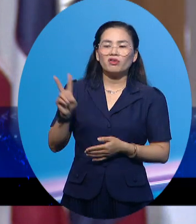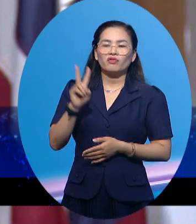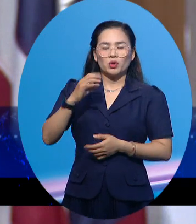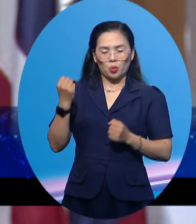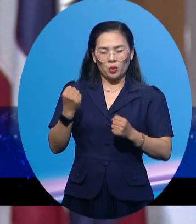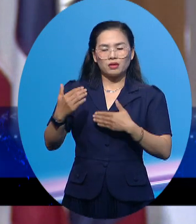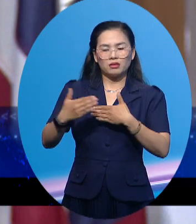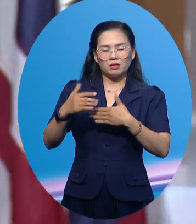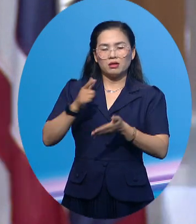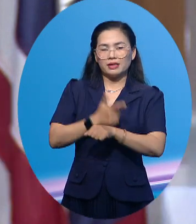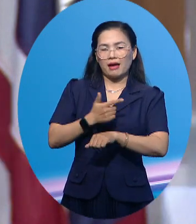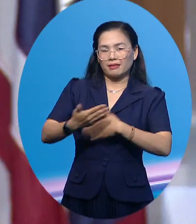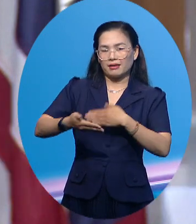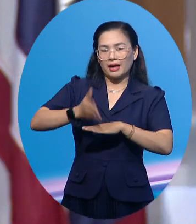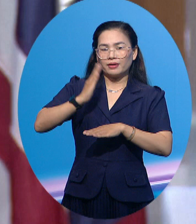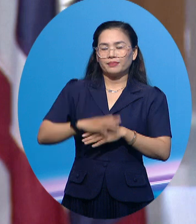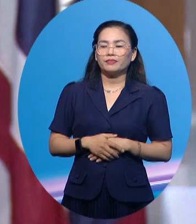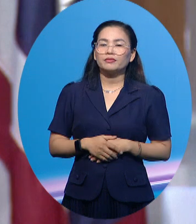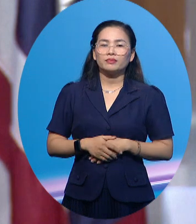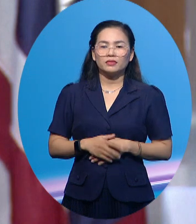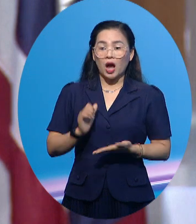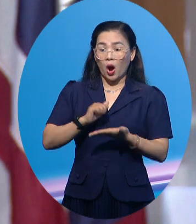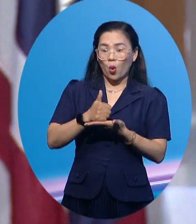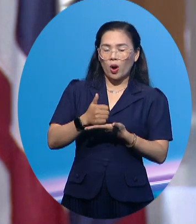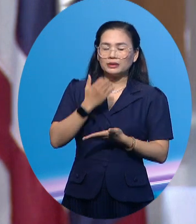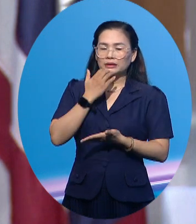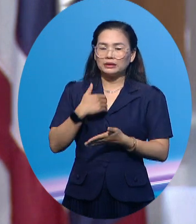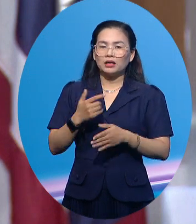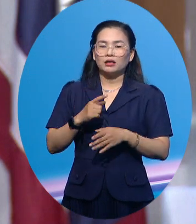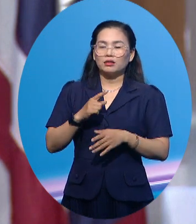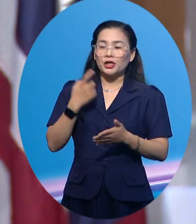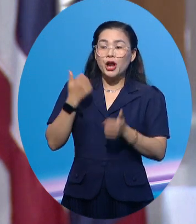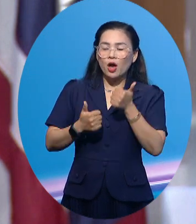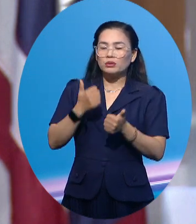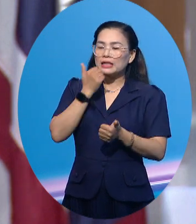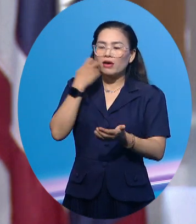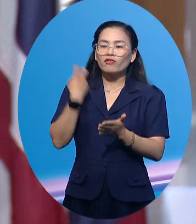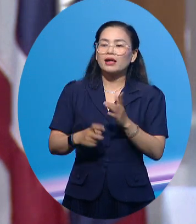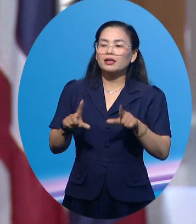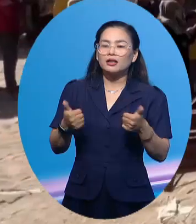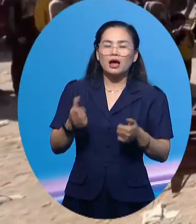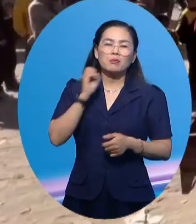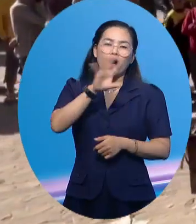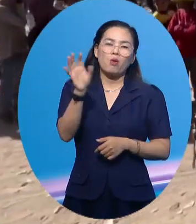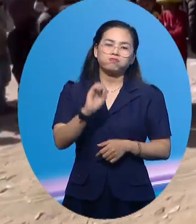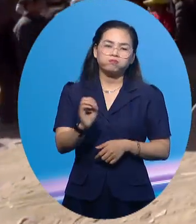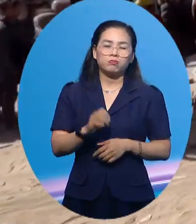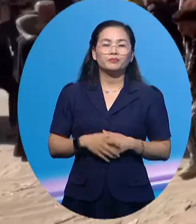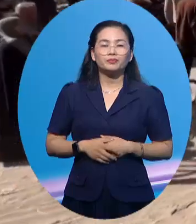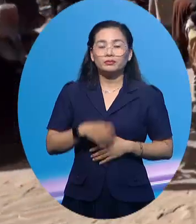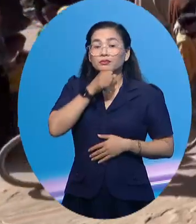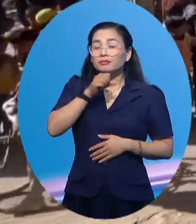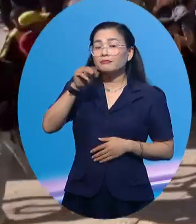còn thời gian Tuy nhiên Ông từ chối đề cập đến hậu quả mà Israel phải đối mặt Nếu không đạt được mục ti Ngoài ra ông